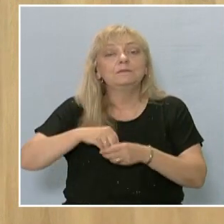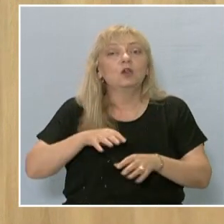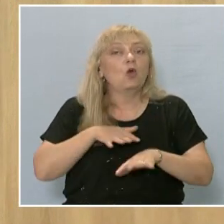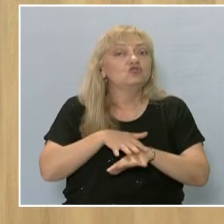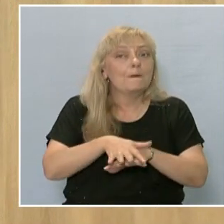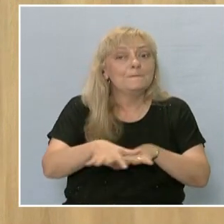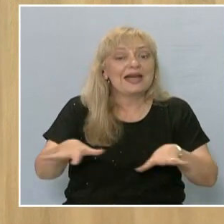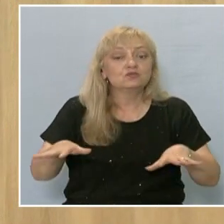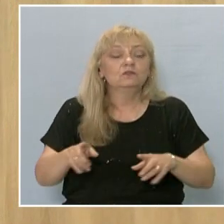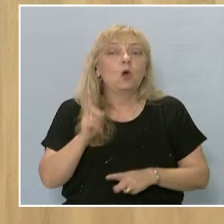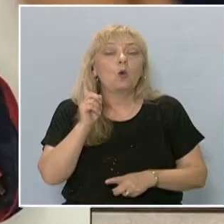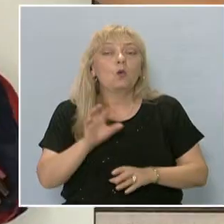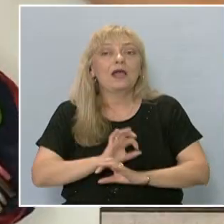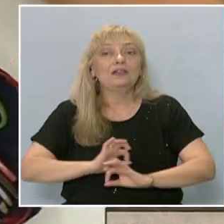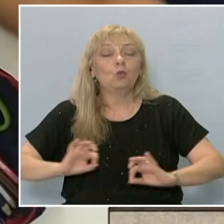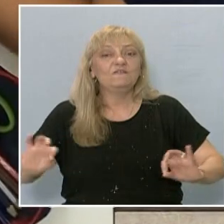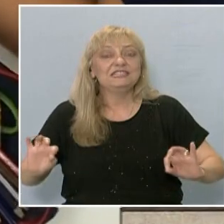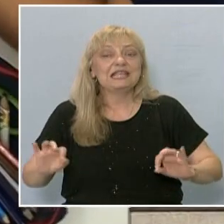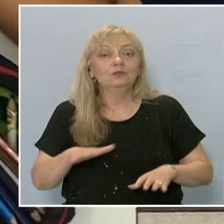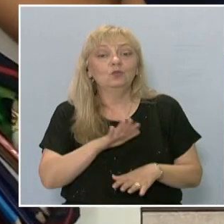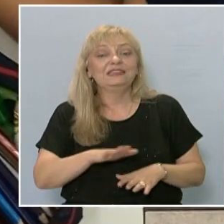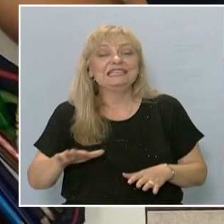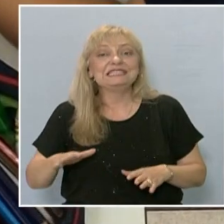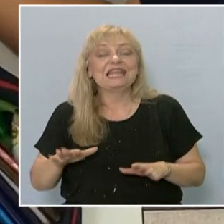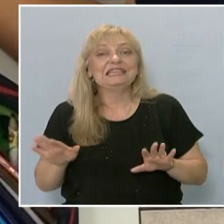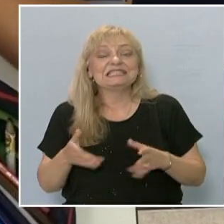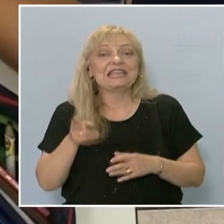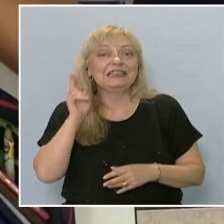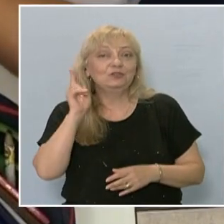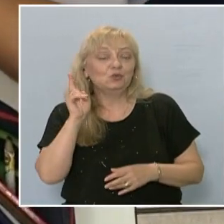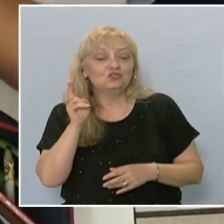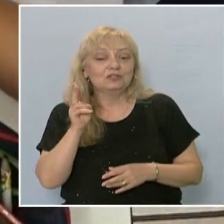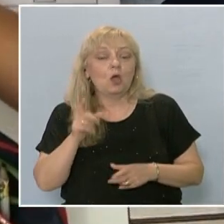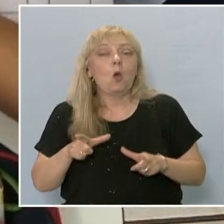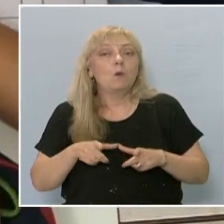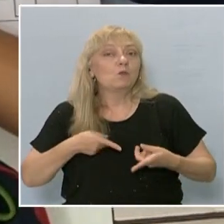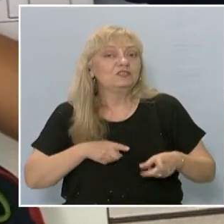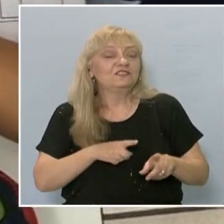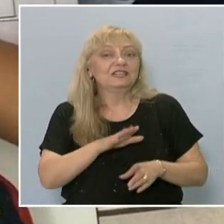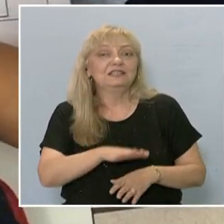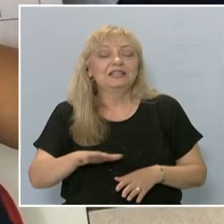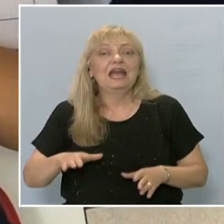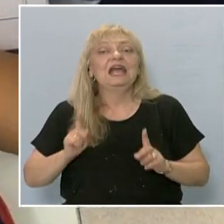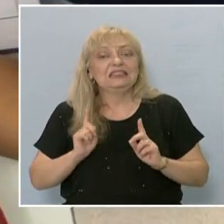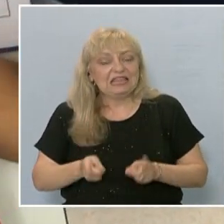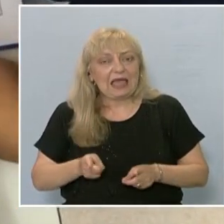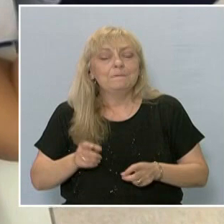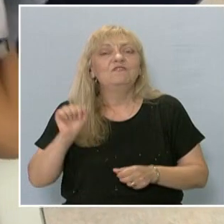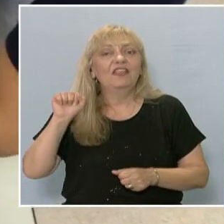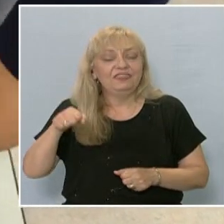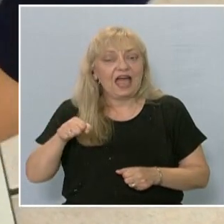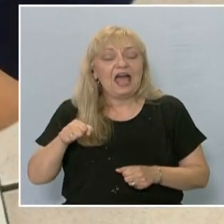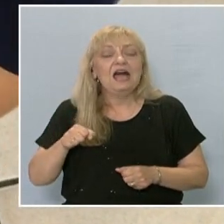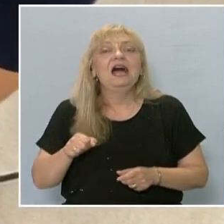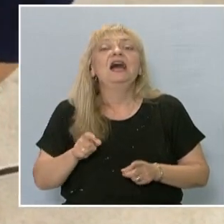и когато официално децата станат учителите мотивирането на децата не става с фразата трябва да а с